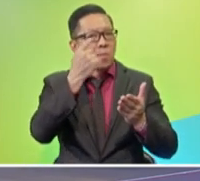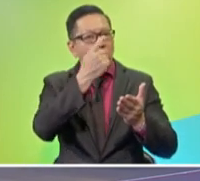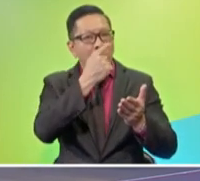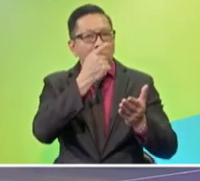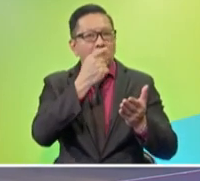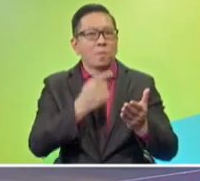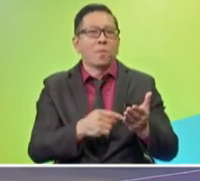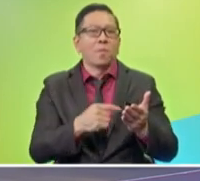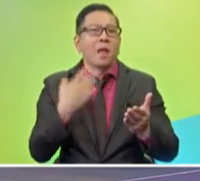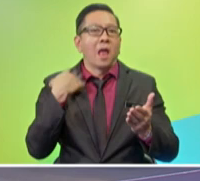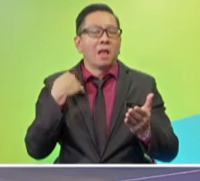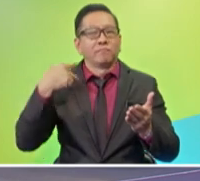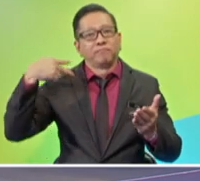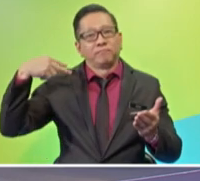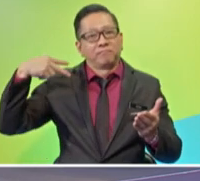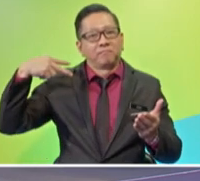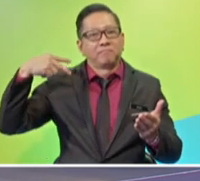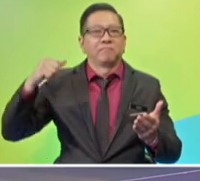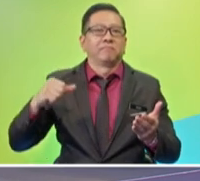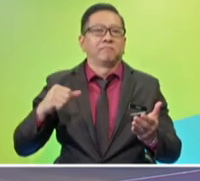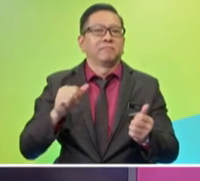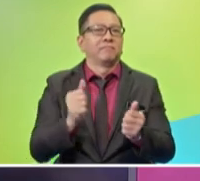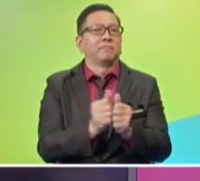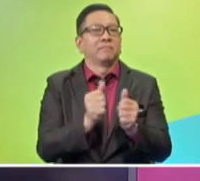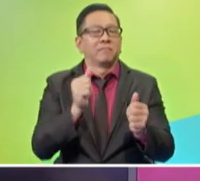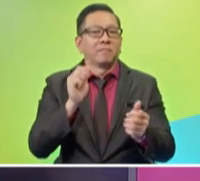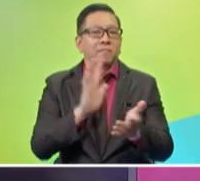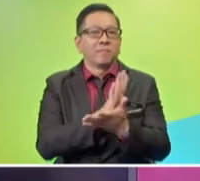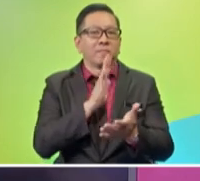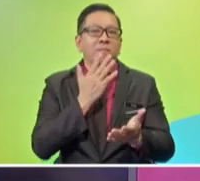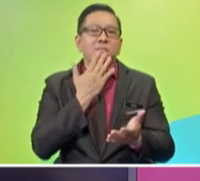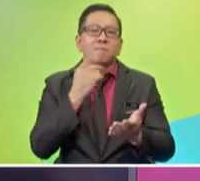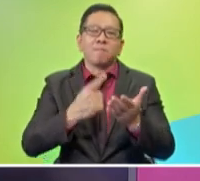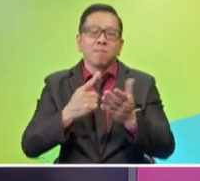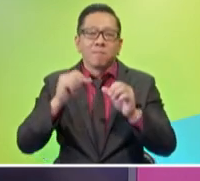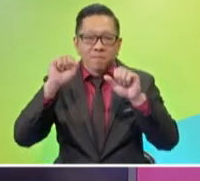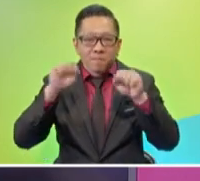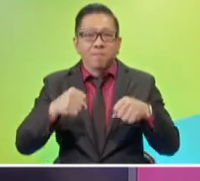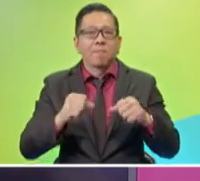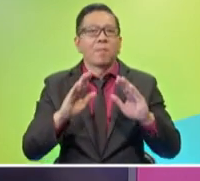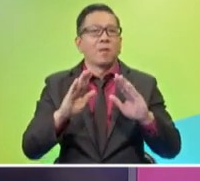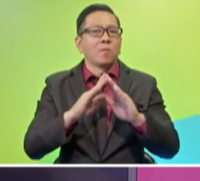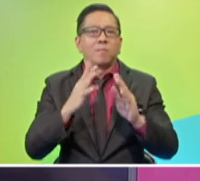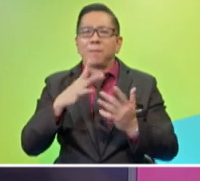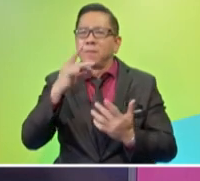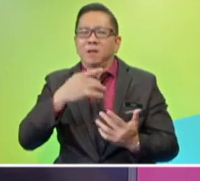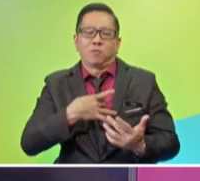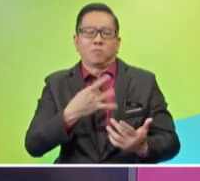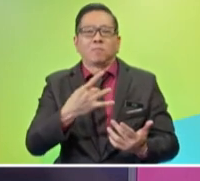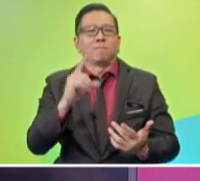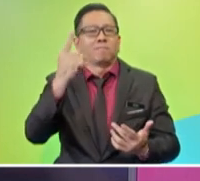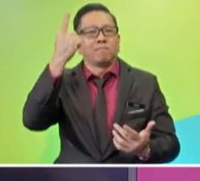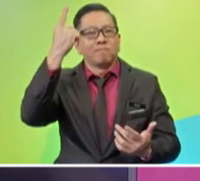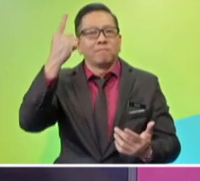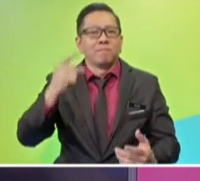perlukan kakinya. Kaki. Guna kertas warna apa-apa pun tak apa. Okey, cikgu. Ikut murid-murid di rumah suka warna apa. Baiklah, kita